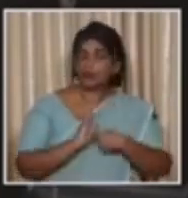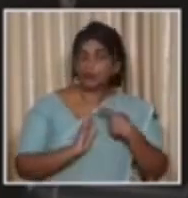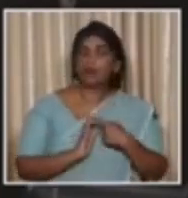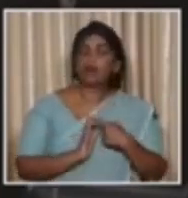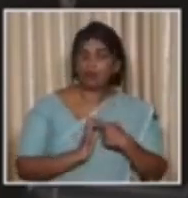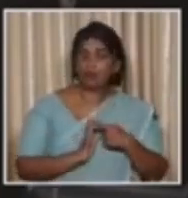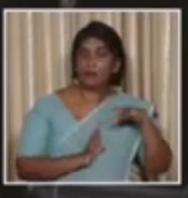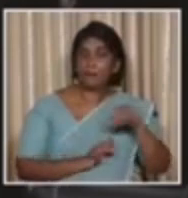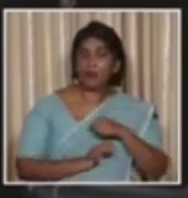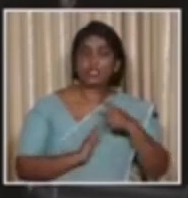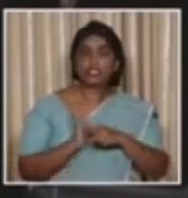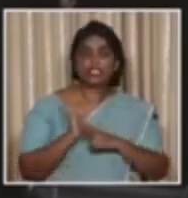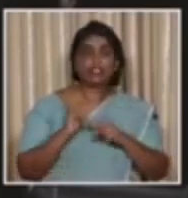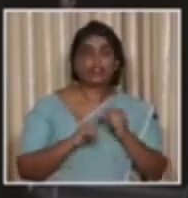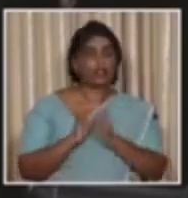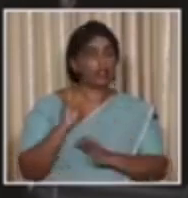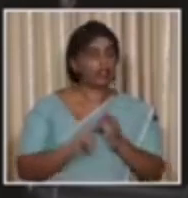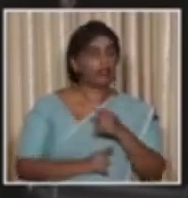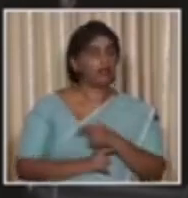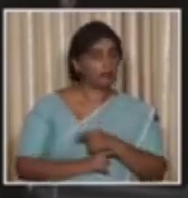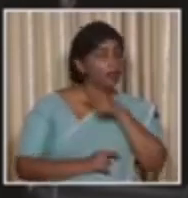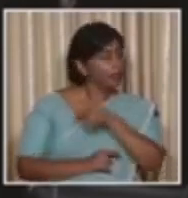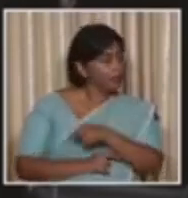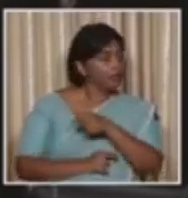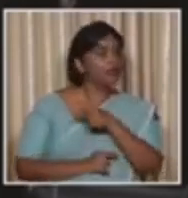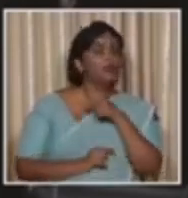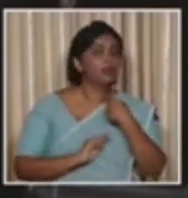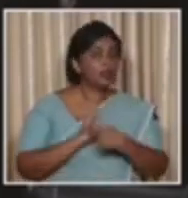ඉත්තෝ තමයි ජනතා විමුක්ති පෙරමුණේ මන්ත්‍රීවරු. ඒ අය තමයි